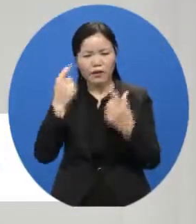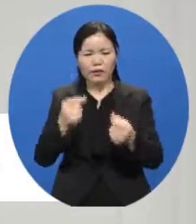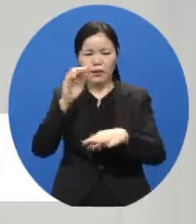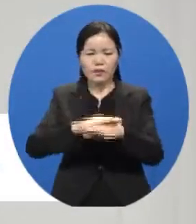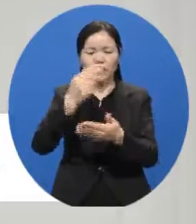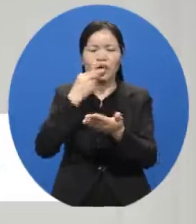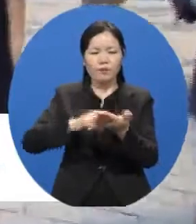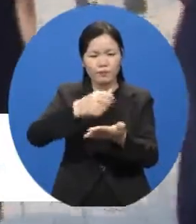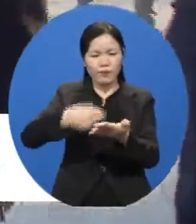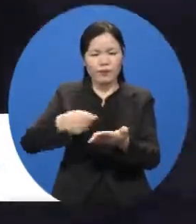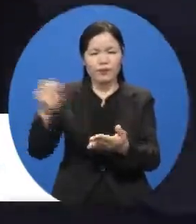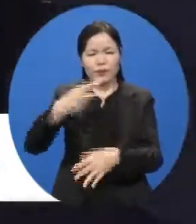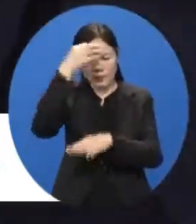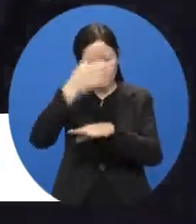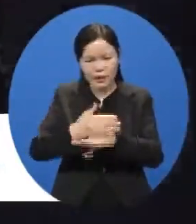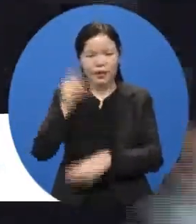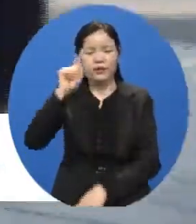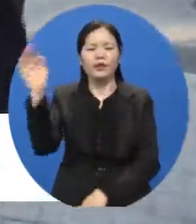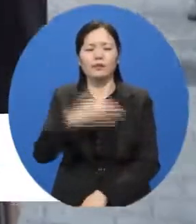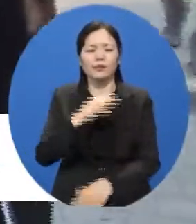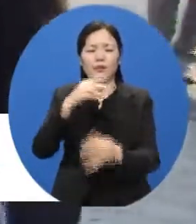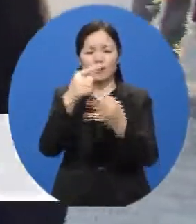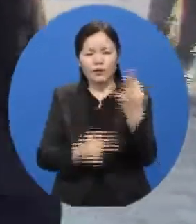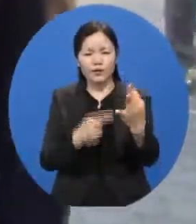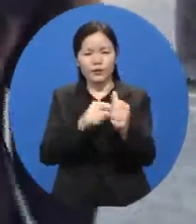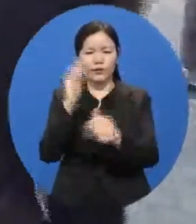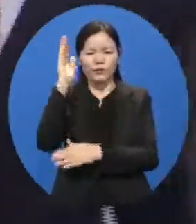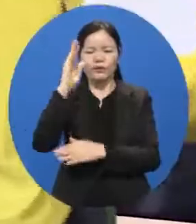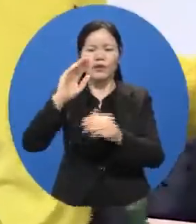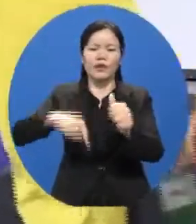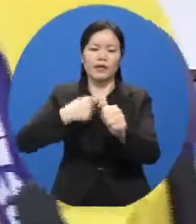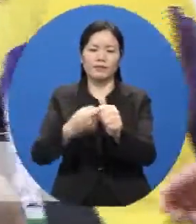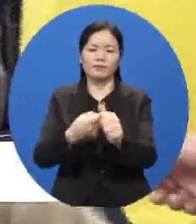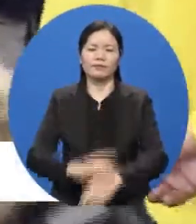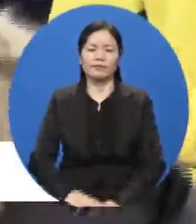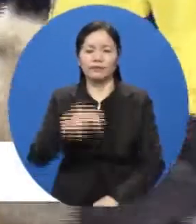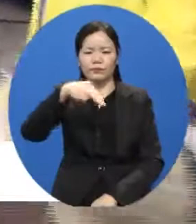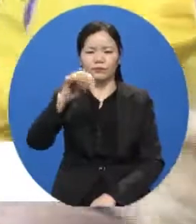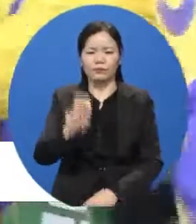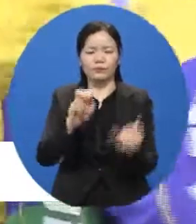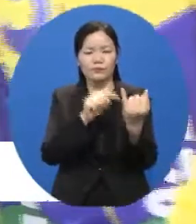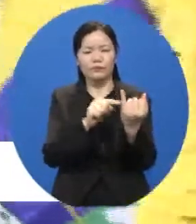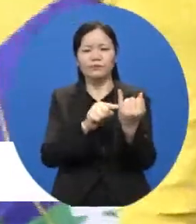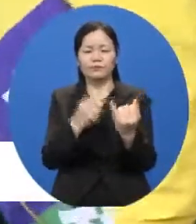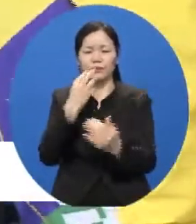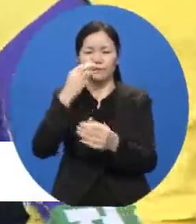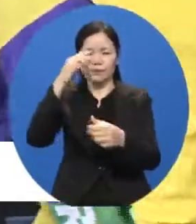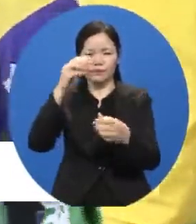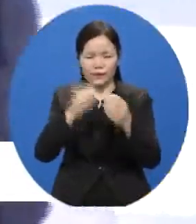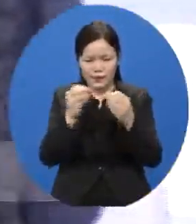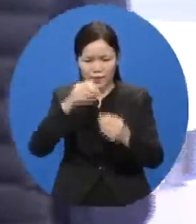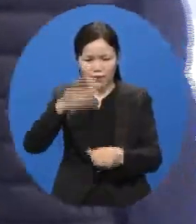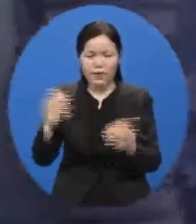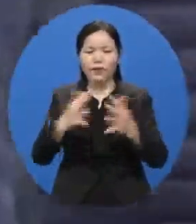손편지로 재차 사과했는데 내일부터는 윤 후보 유세에 합류합니다. 심상정 정의당 후보는 경남